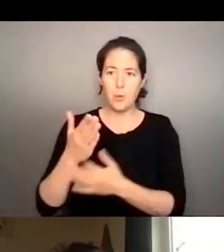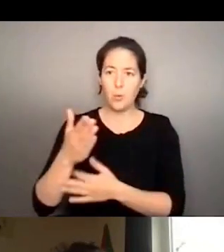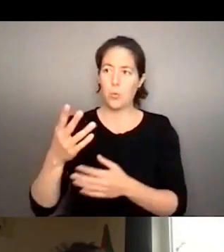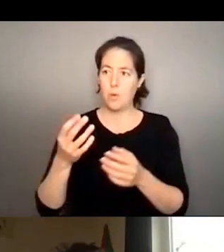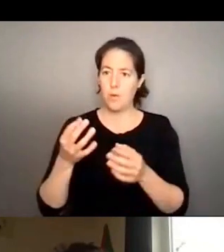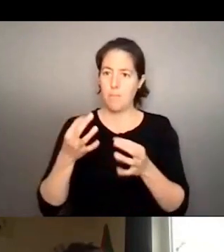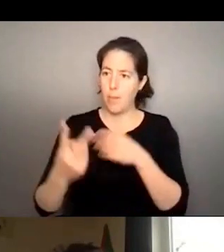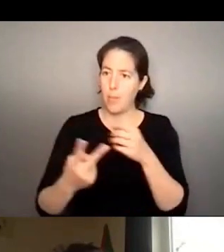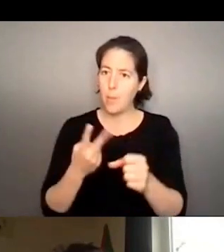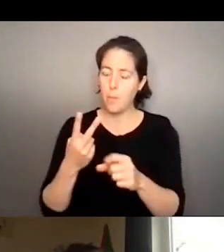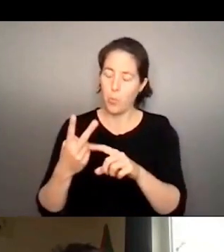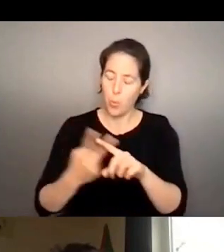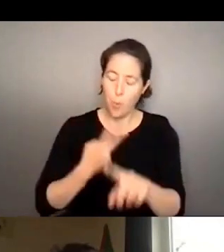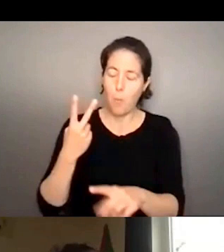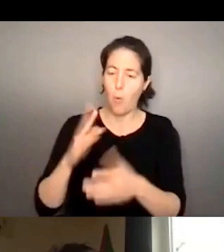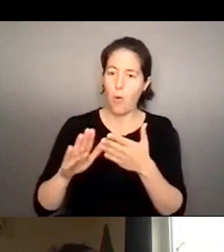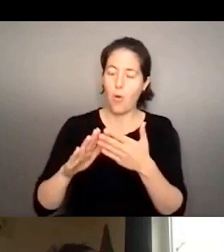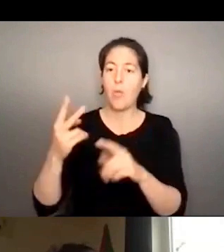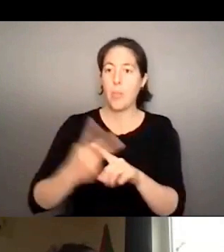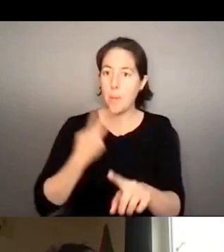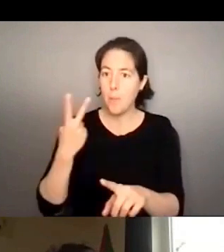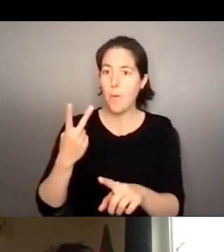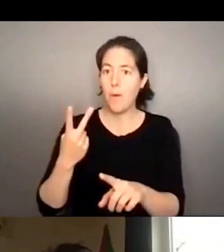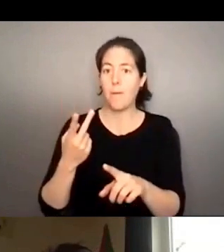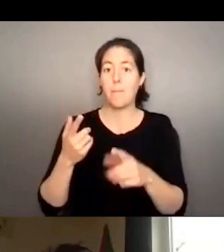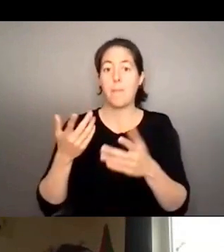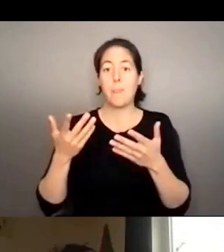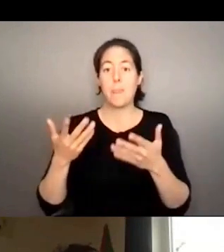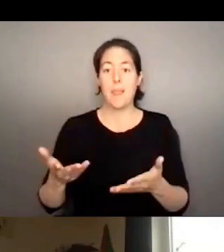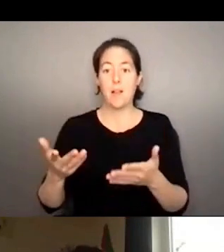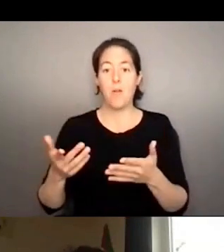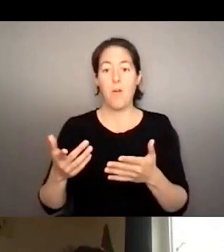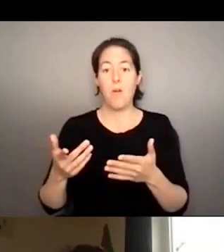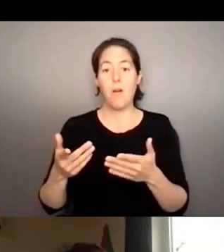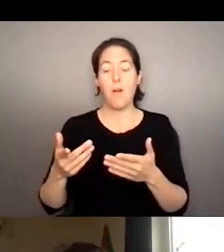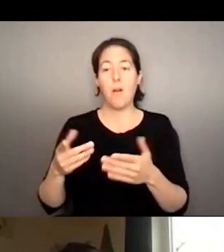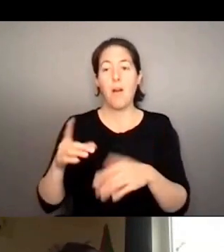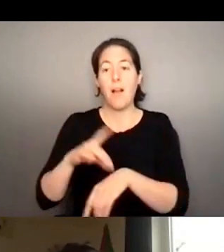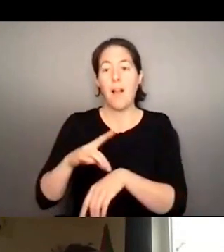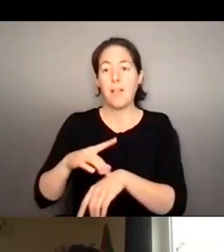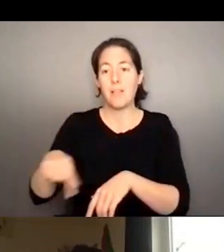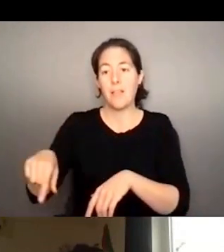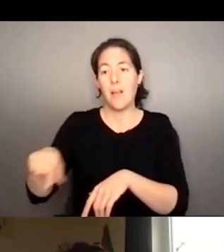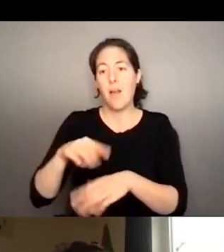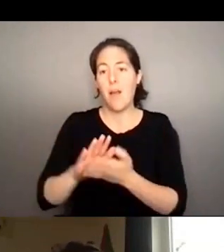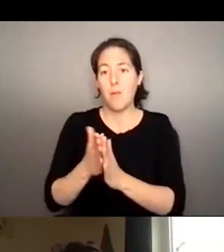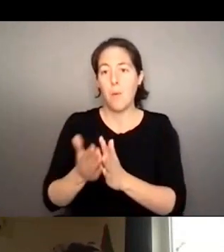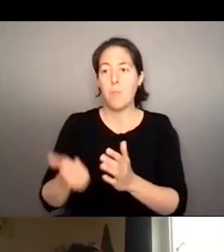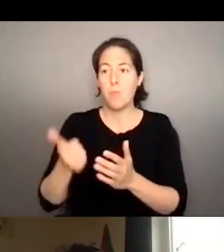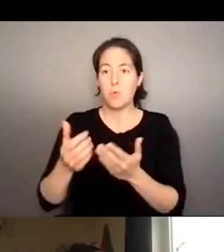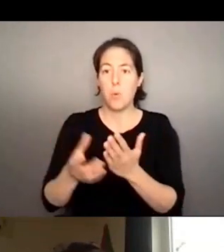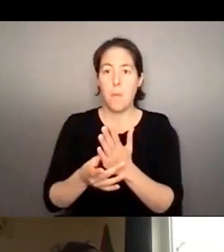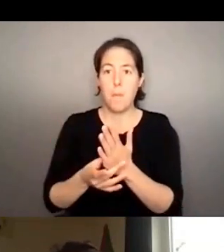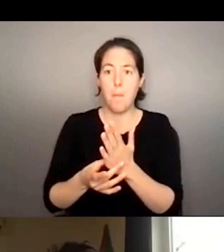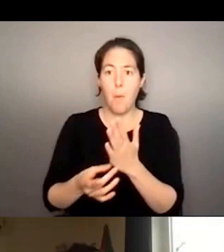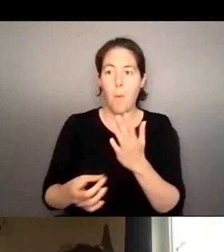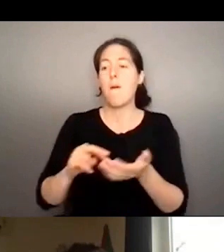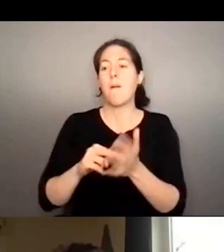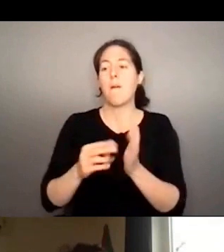mois. Comme le substrat est devenu plus pauvre, la culture a développé encore plus d'enzymes